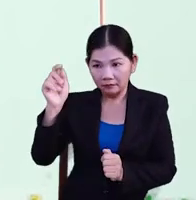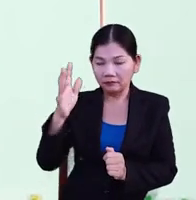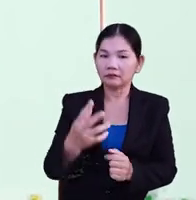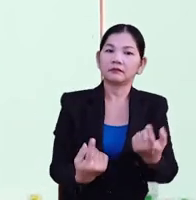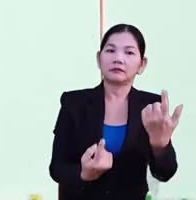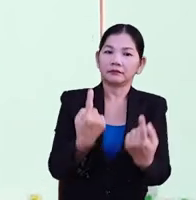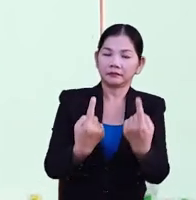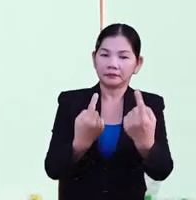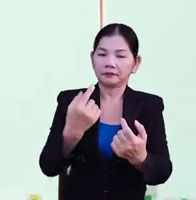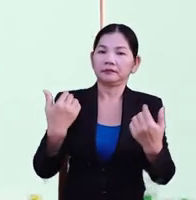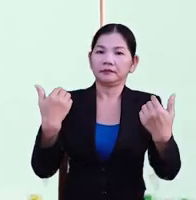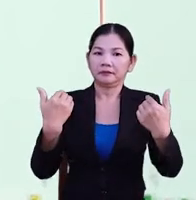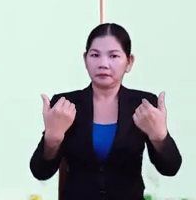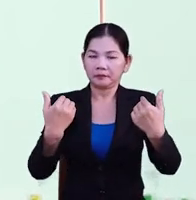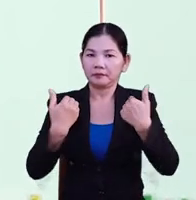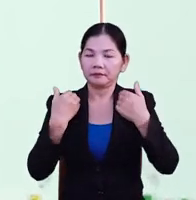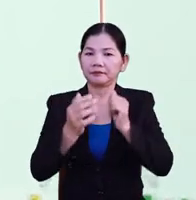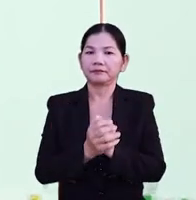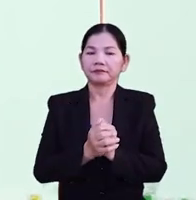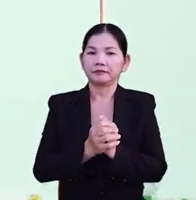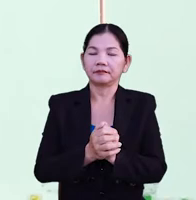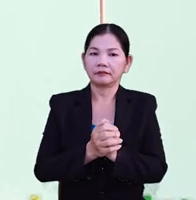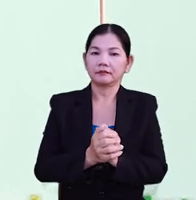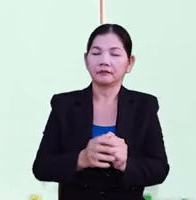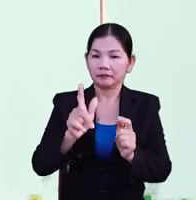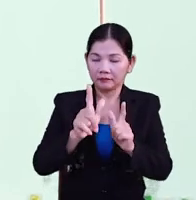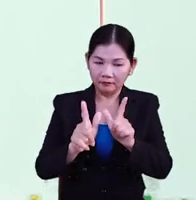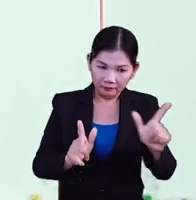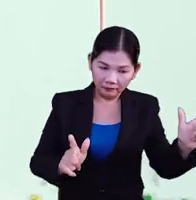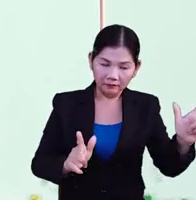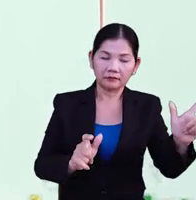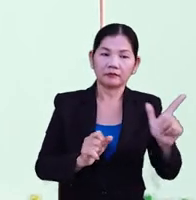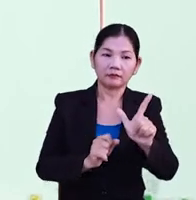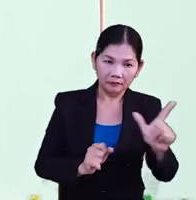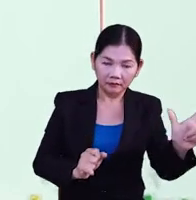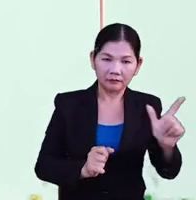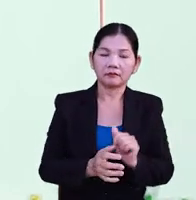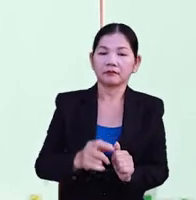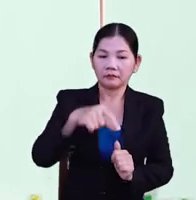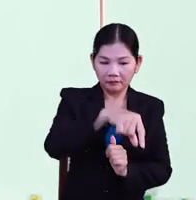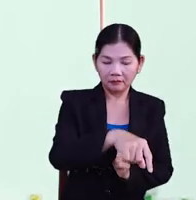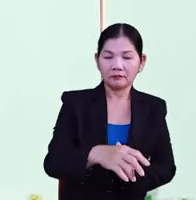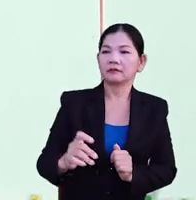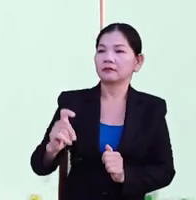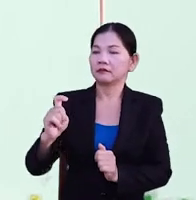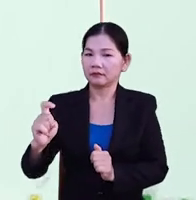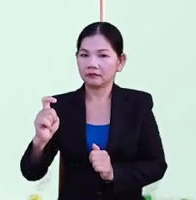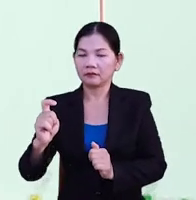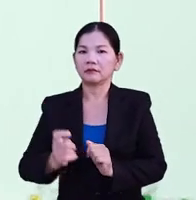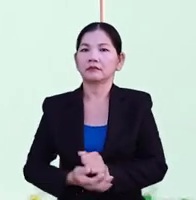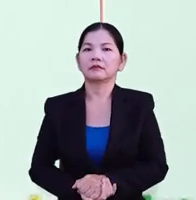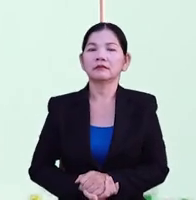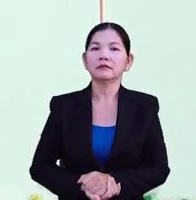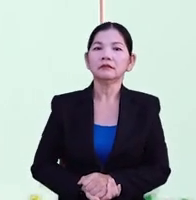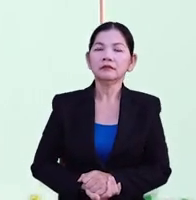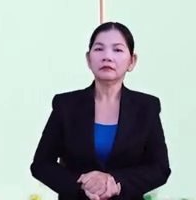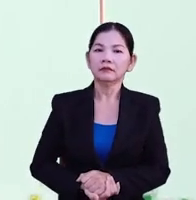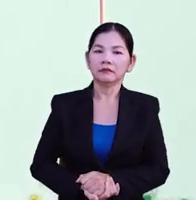យណាដែលនៅខាងឆ្វេងចារូបកឬក៏រូបខ